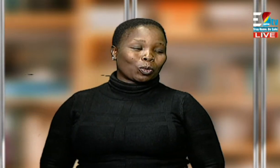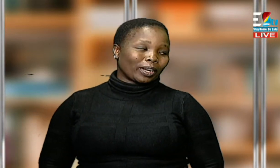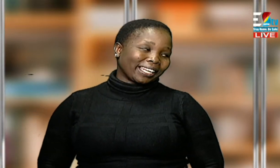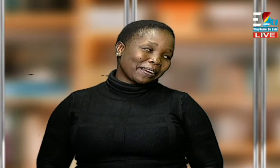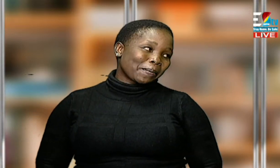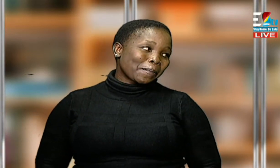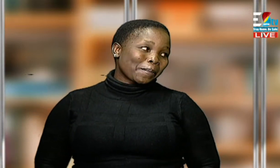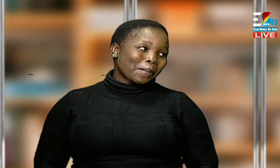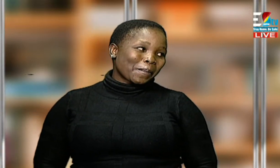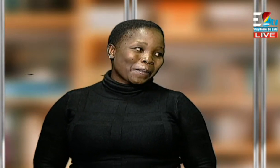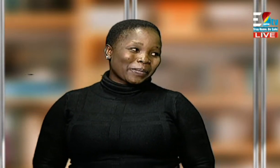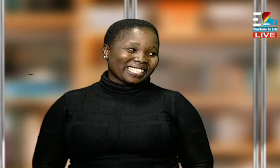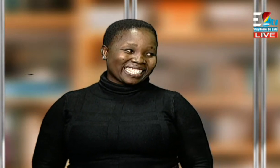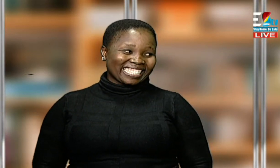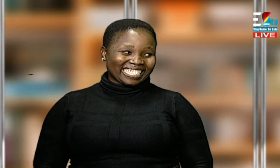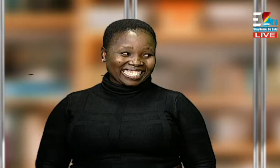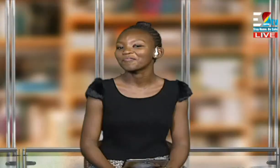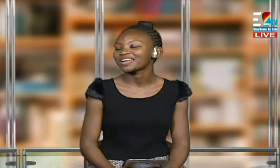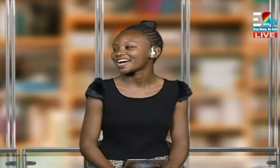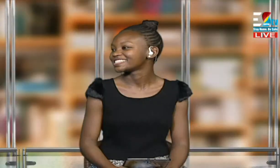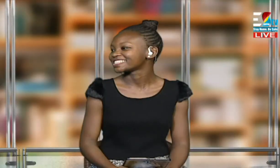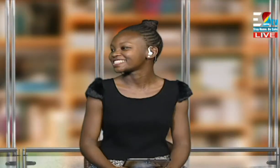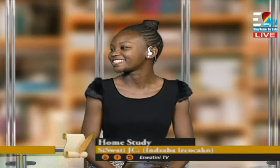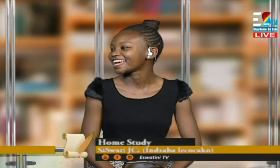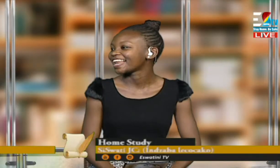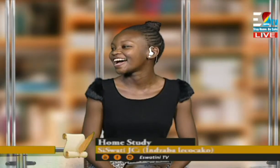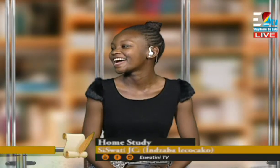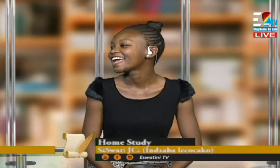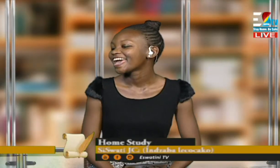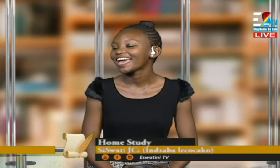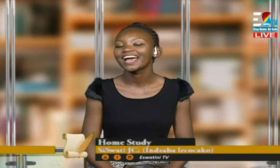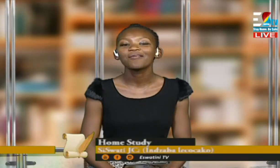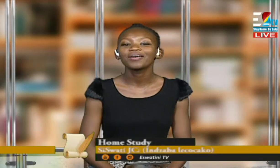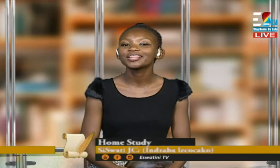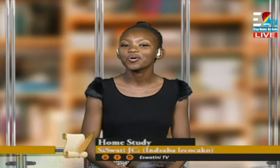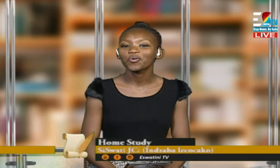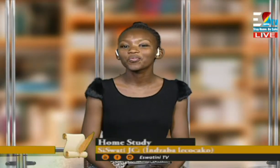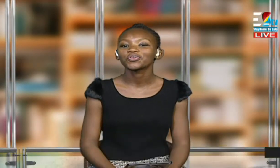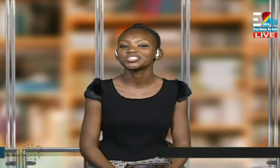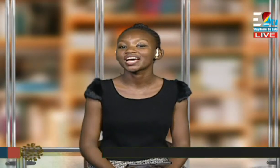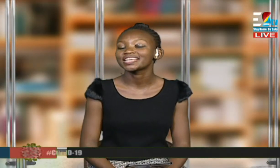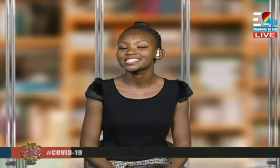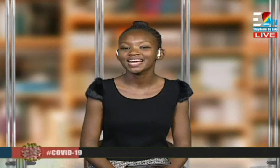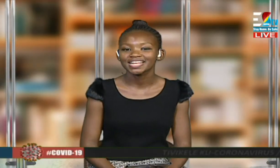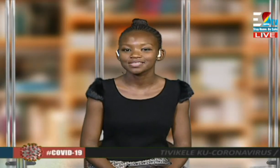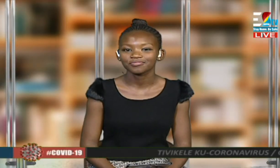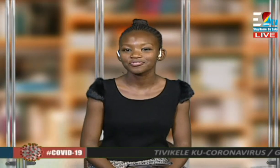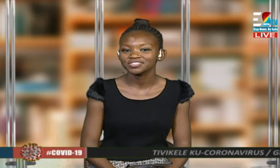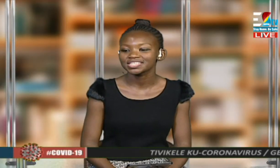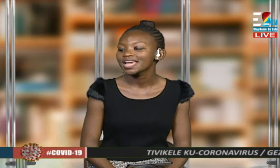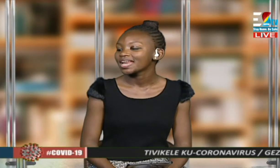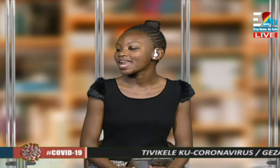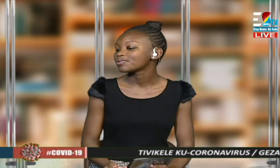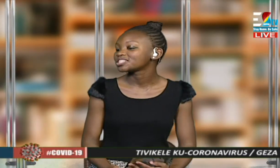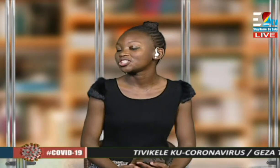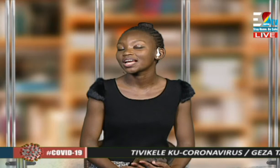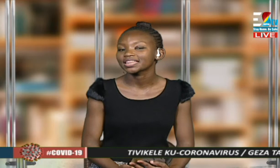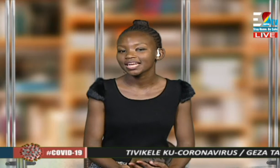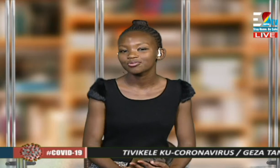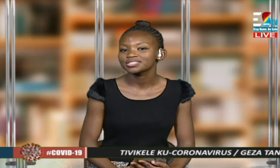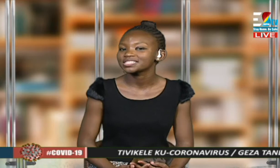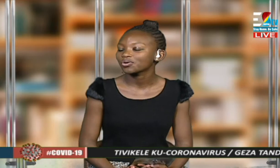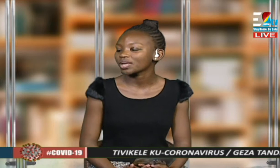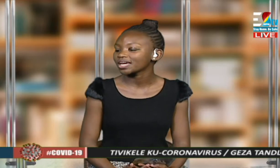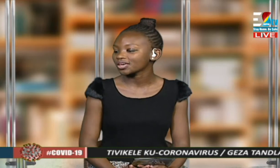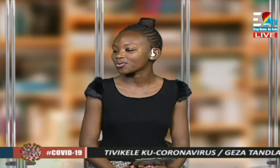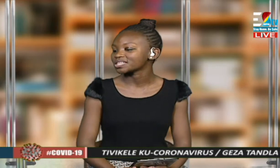khona esihlokweni. Ngathi kusatoba mnanzi thishela. Ngaphandle kokumosha esikhathi mfundzi nawe thishela